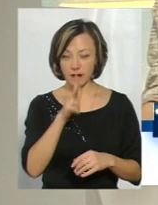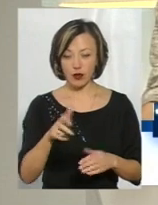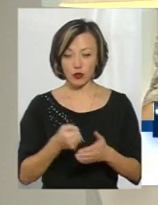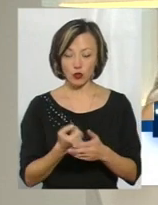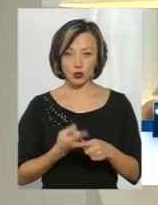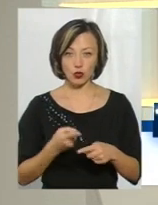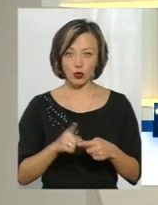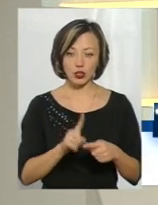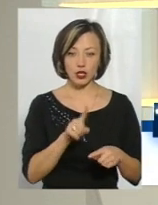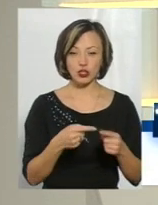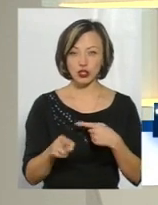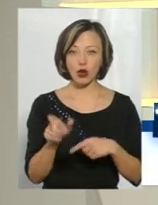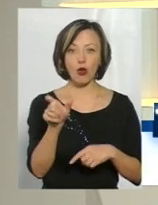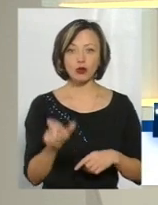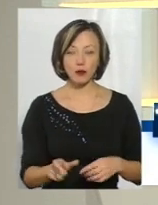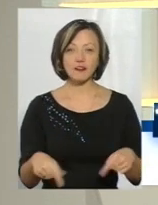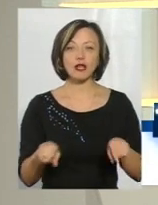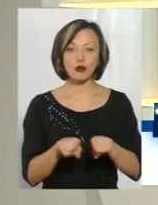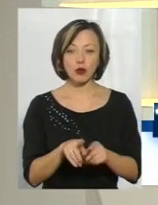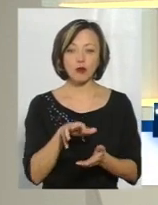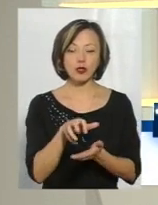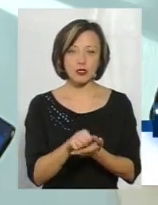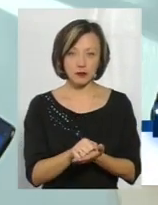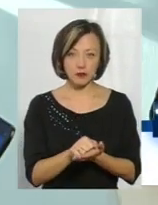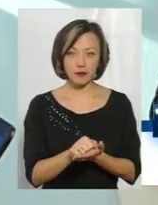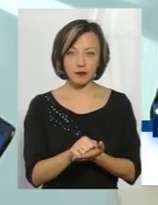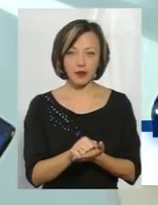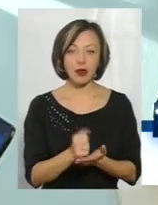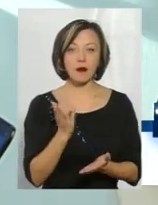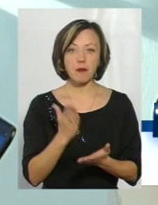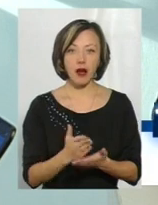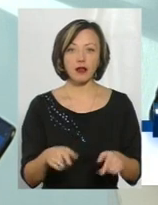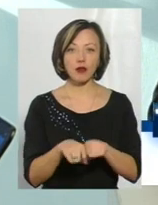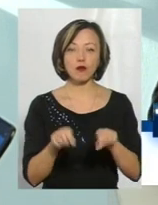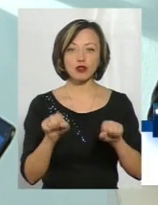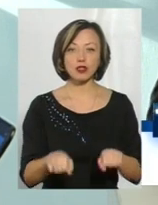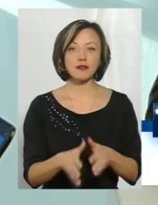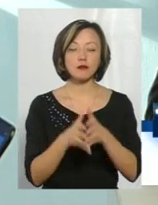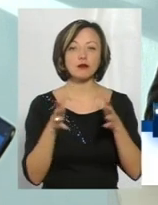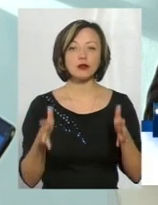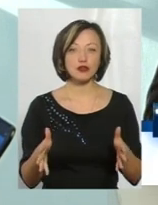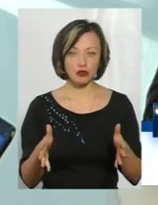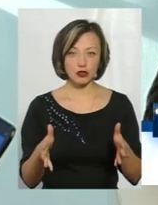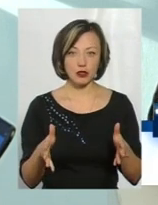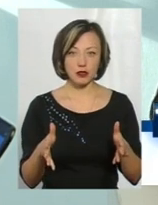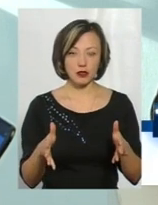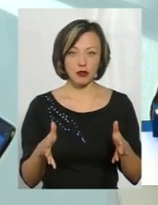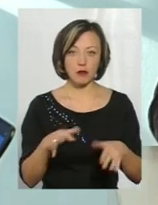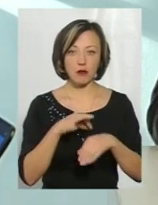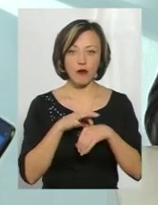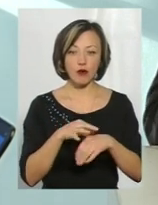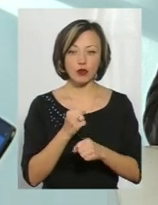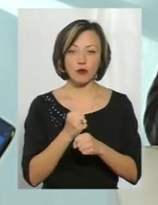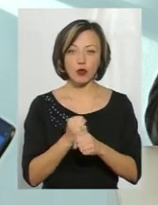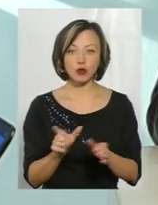того та чи інша особа все одно посідала. Ну, звичайно, вони мають таку можливість набагато більше, ну, проводити якусь